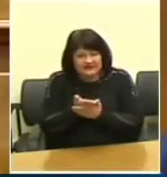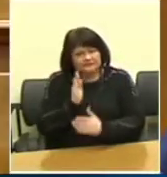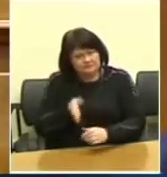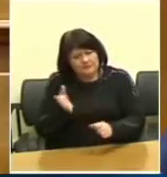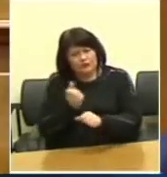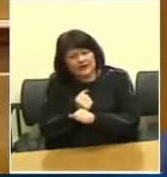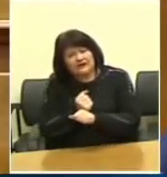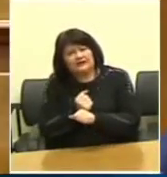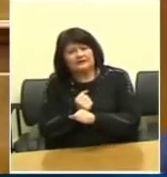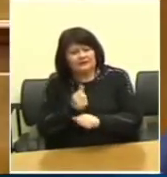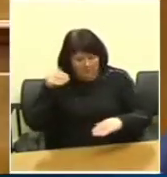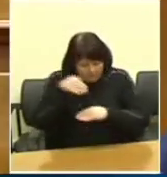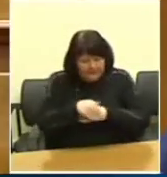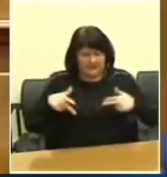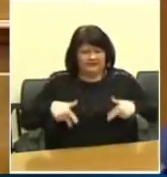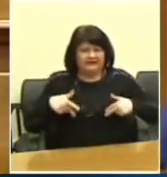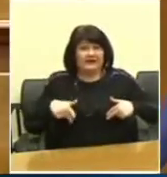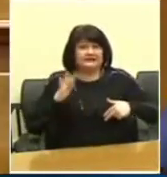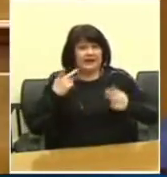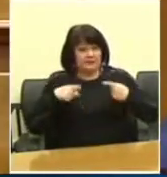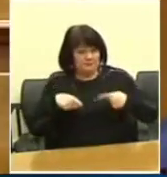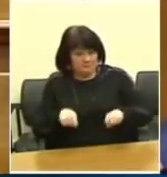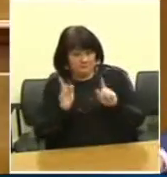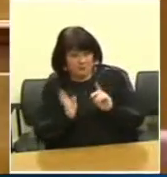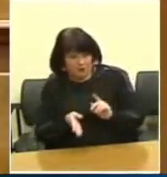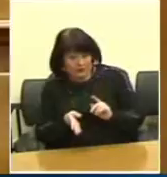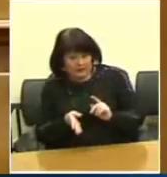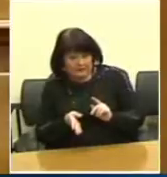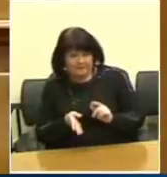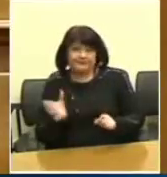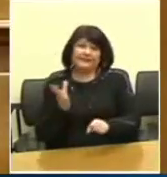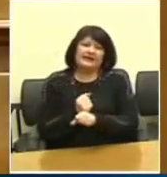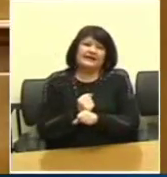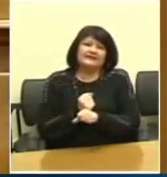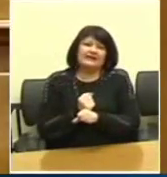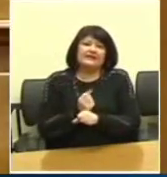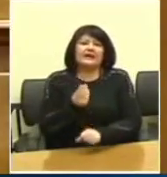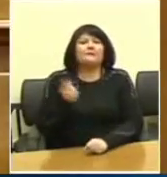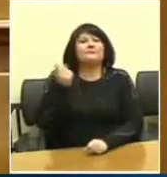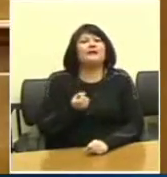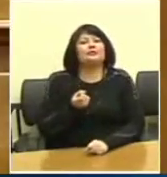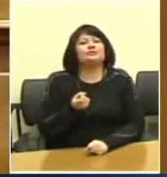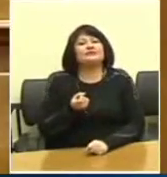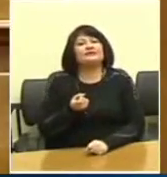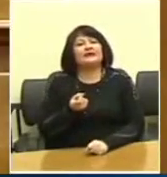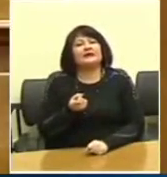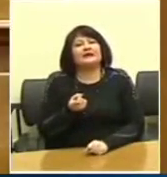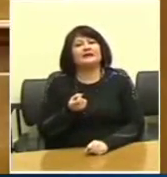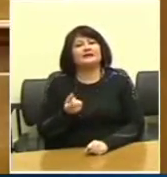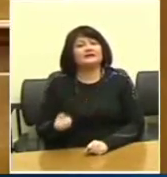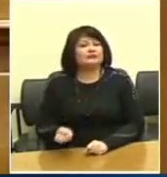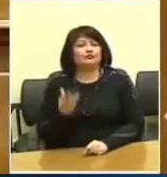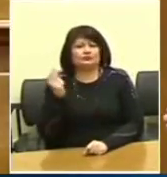έχει και να μπορεί να ρίξει την κυβέρνηση, αν μπορεί ταυτόχρονα να πετύχει την πλειοψηφία σε ένα νέο πρωθυπουργό,